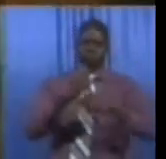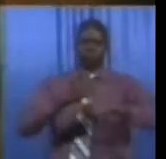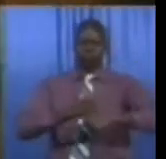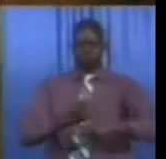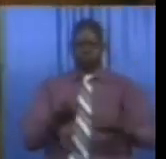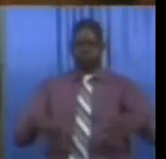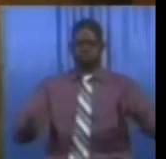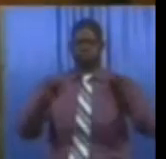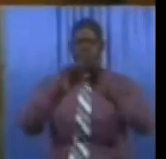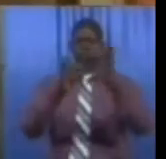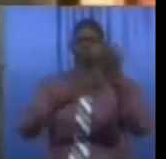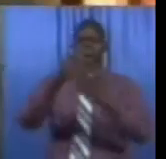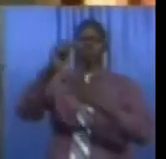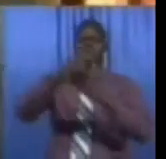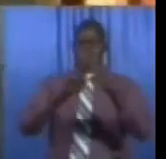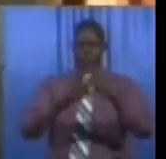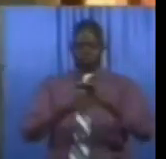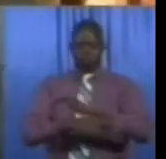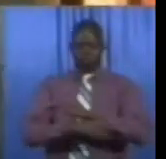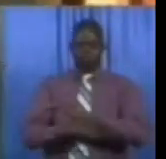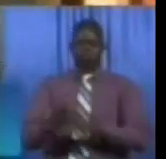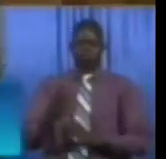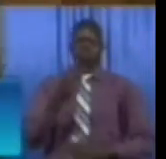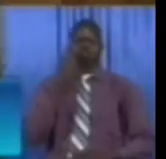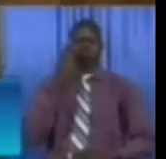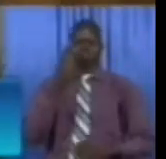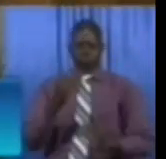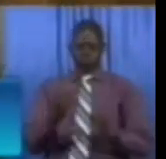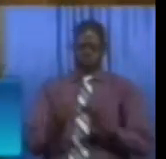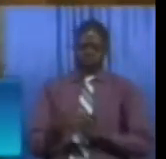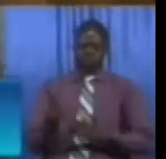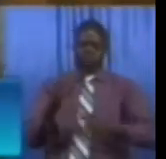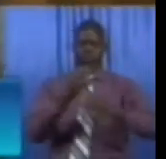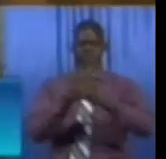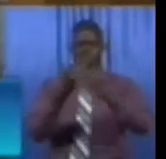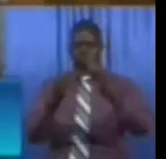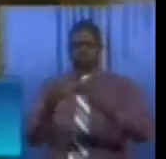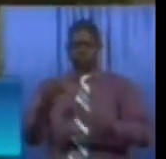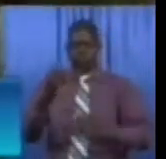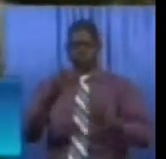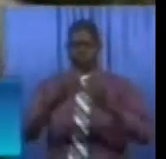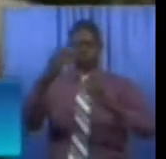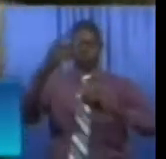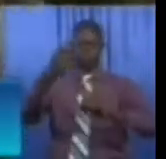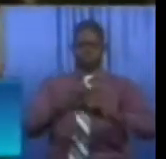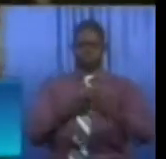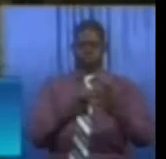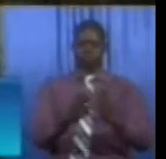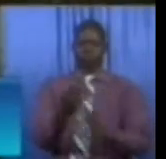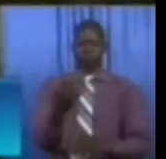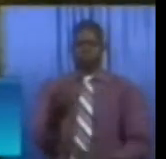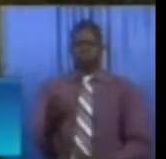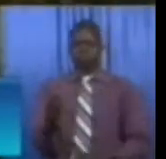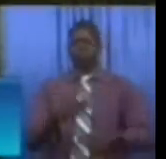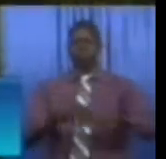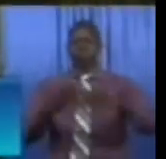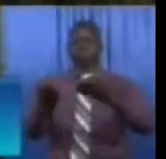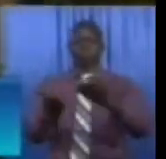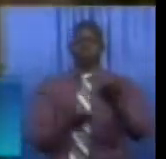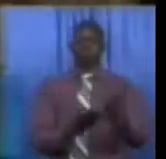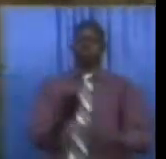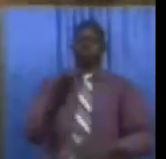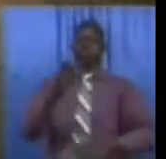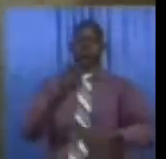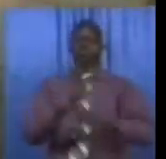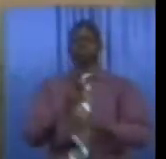important projet sous-régional qui devrait voir la réalisation des travaux commencés au dernier trimestre de 2014 pour une mise en service prévue pour